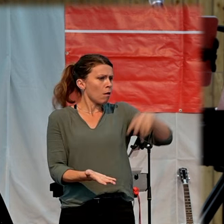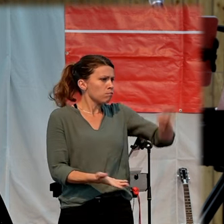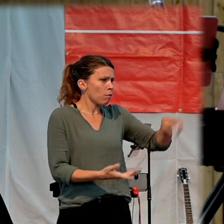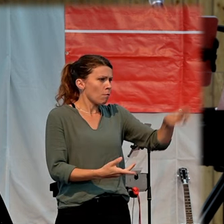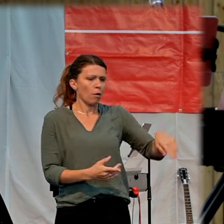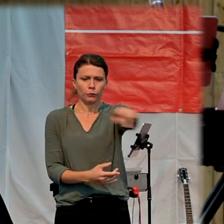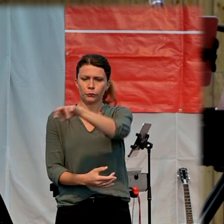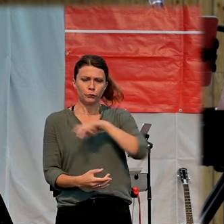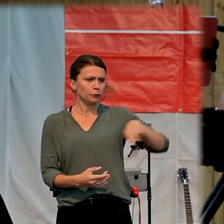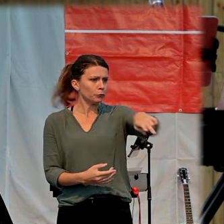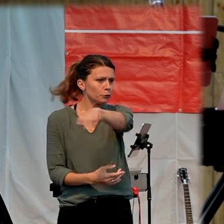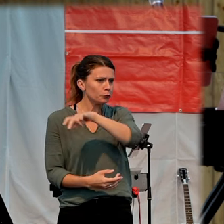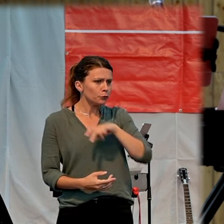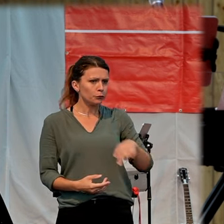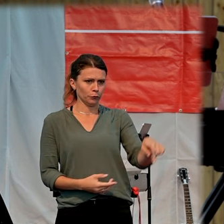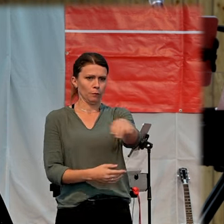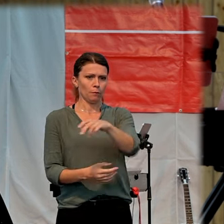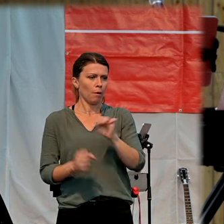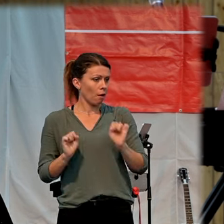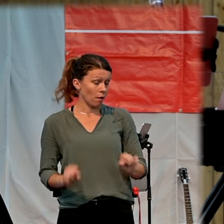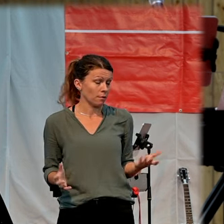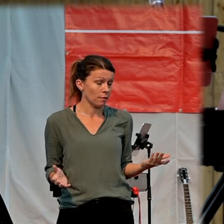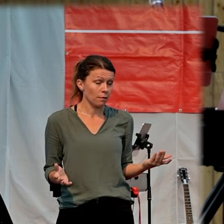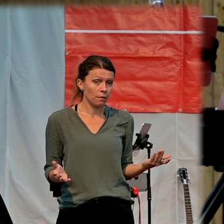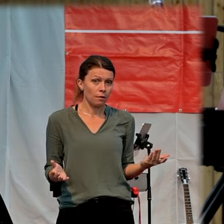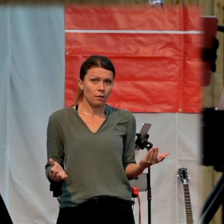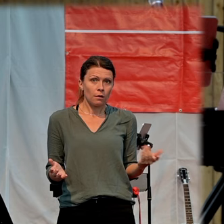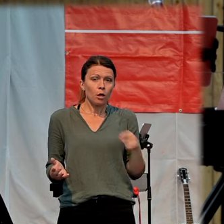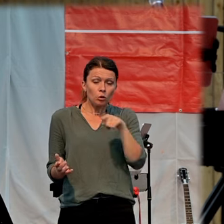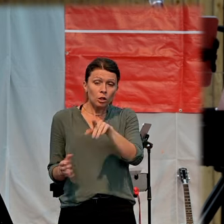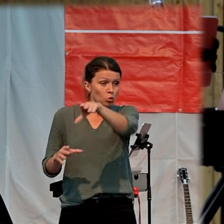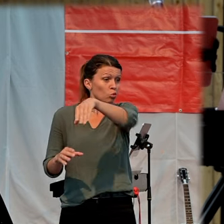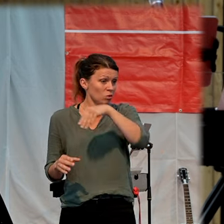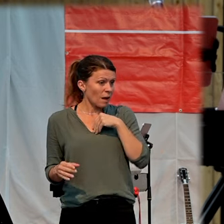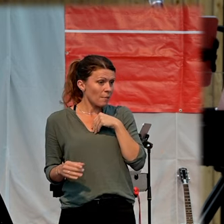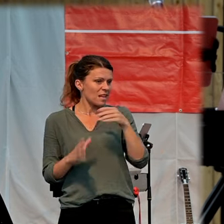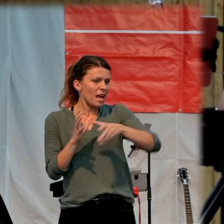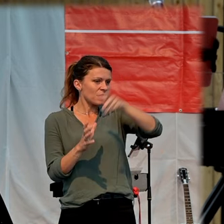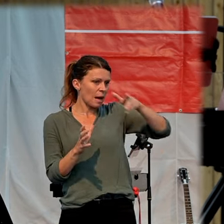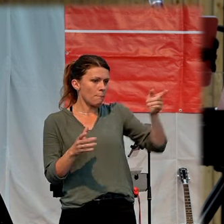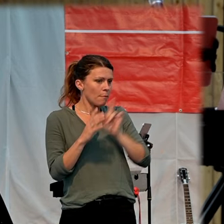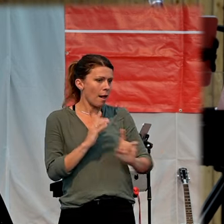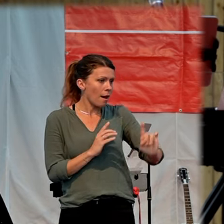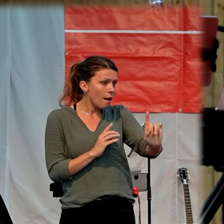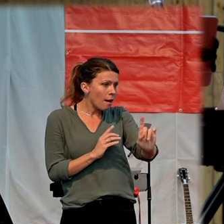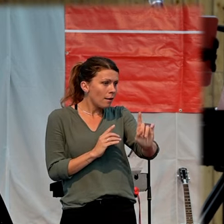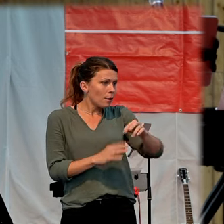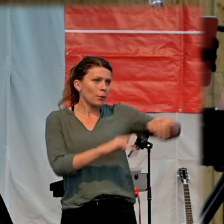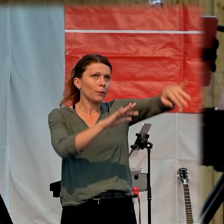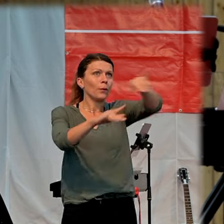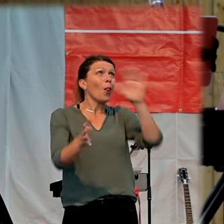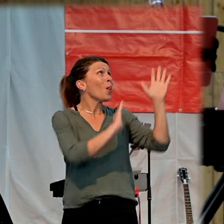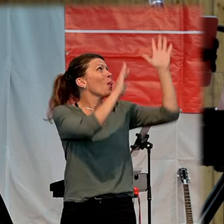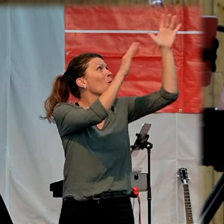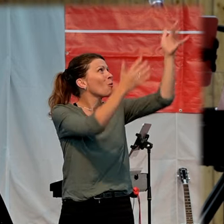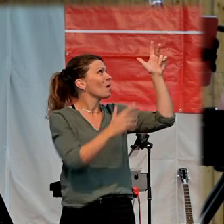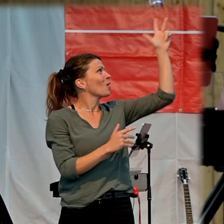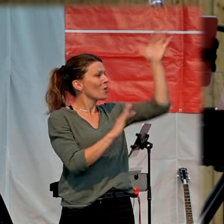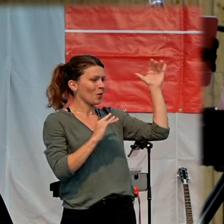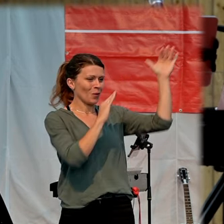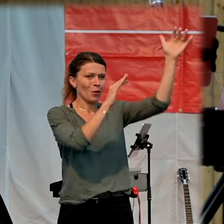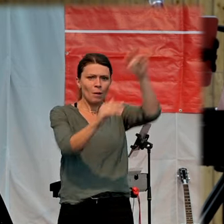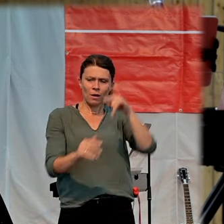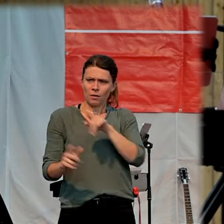konnte gehen und ging umher. Und er trat mit ihnen in den Tempel, ging umher und sprang und lobte Gott. Und das